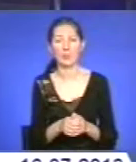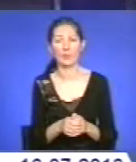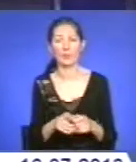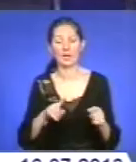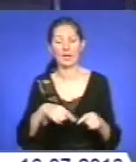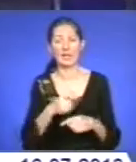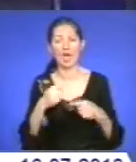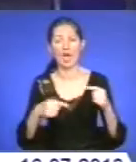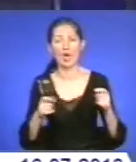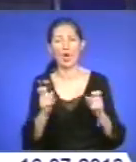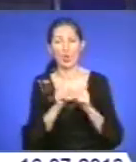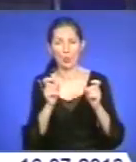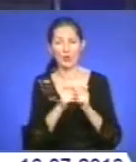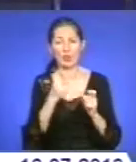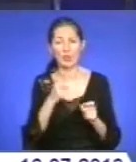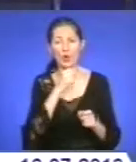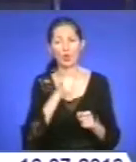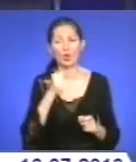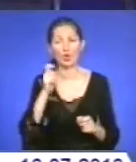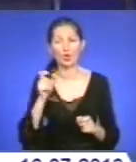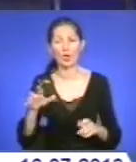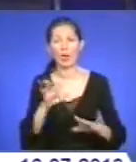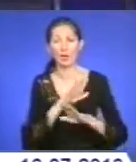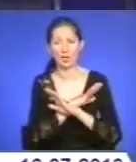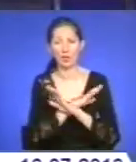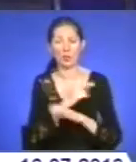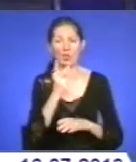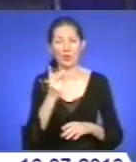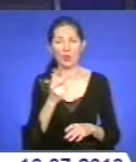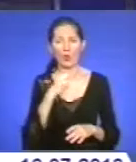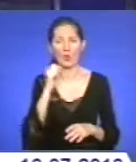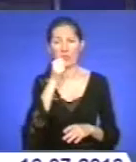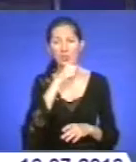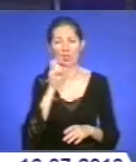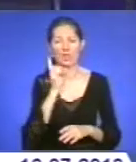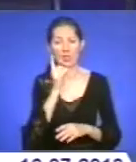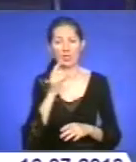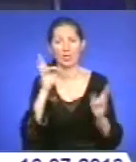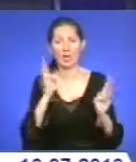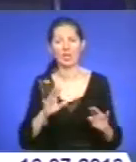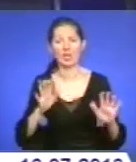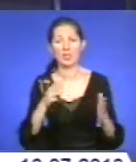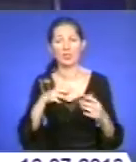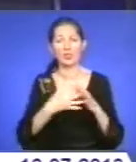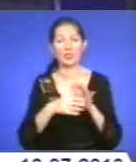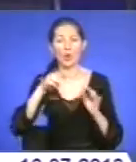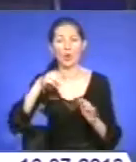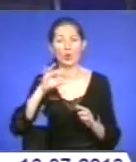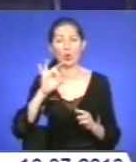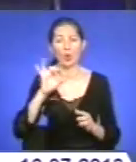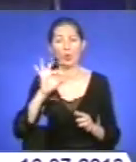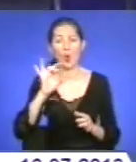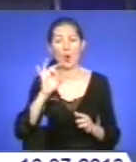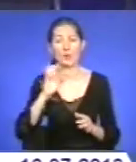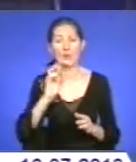Через суперечку двох дорослих людей загинула дворічна дитина. Трагедія сталася у селі Торське Заліщицького району. Про це